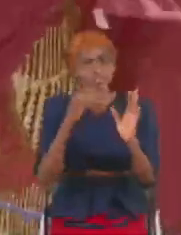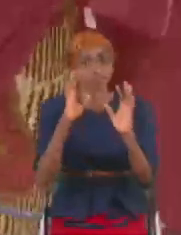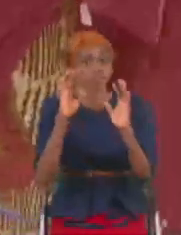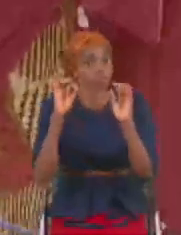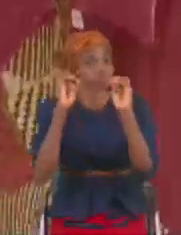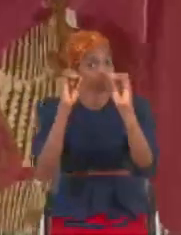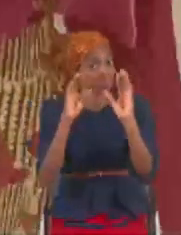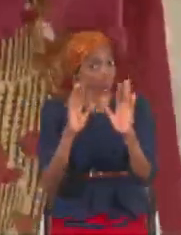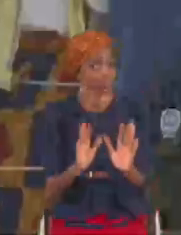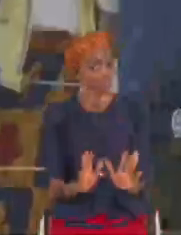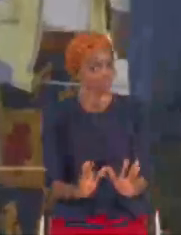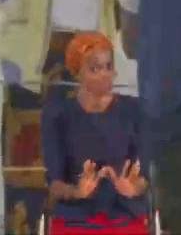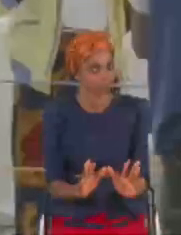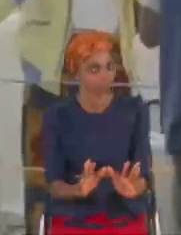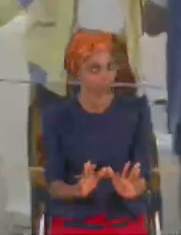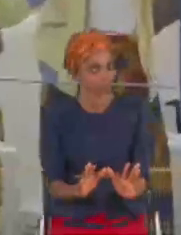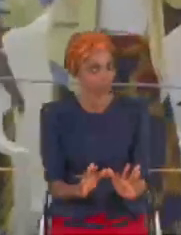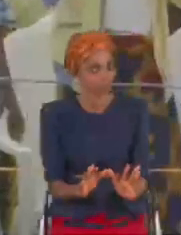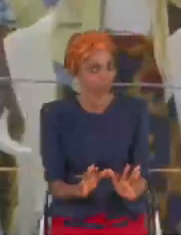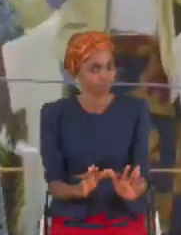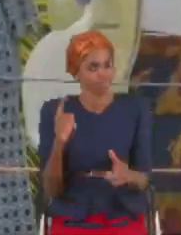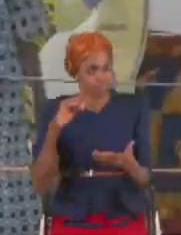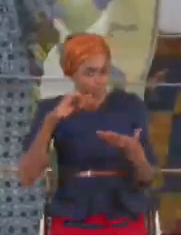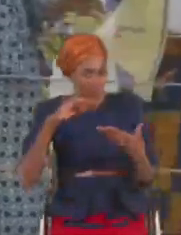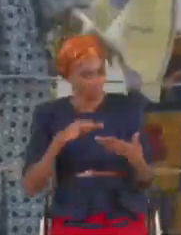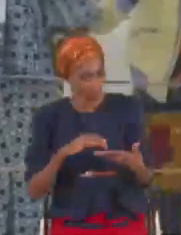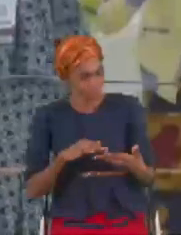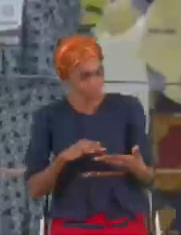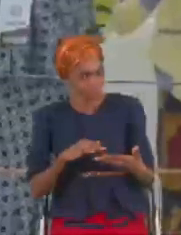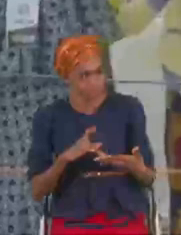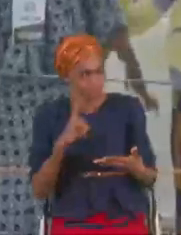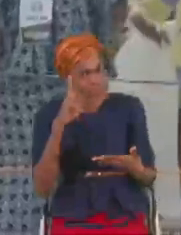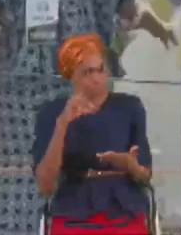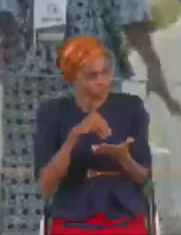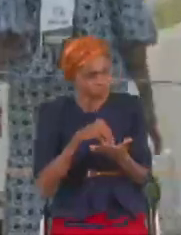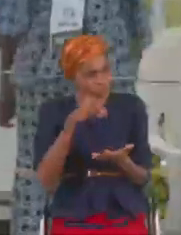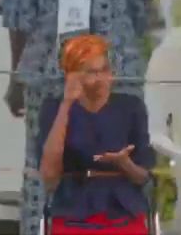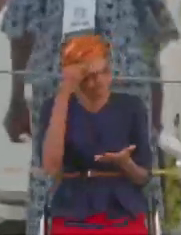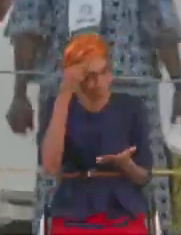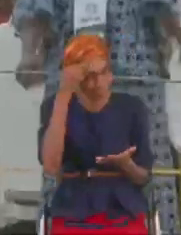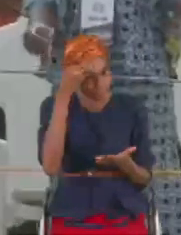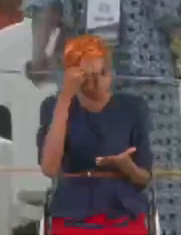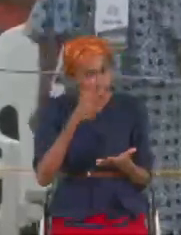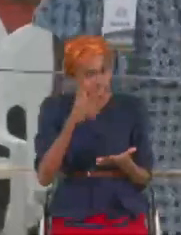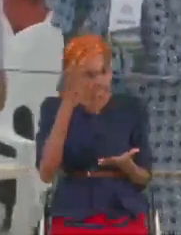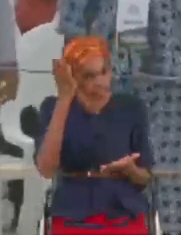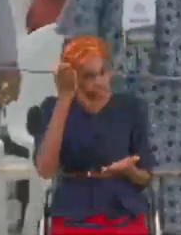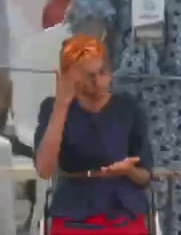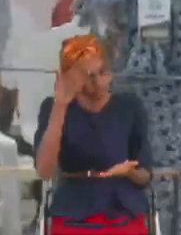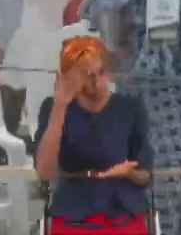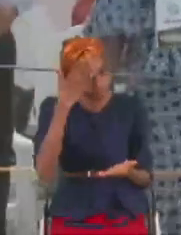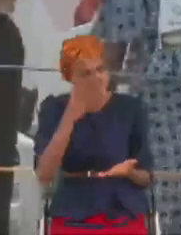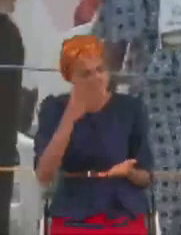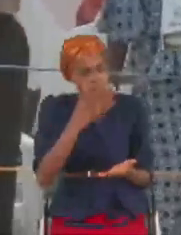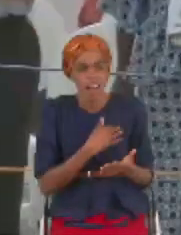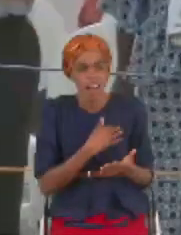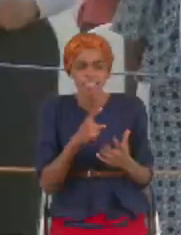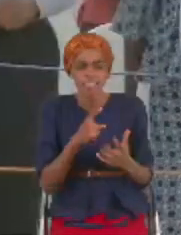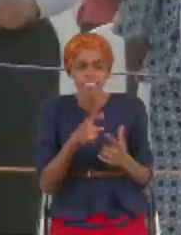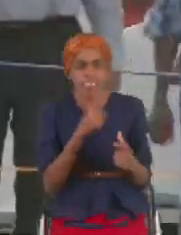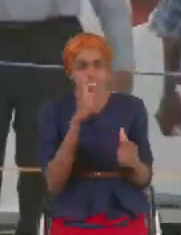enseignant est faux ce soir appelant tu connais ensuite